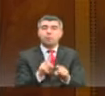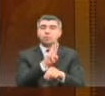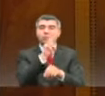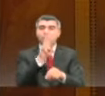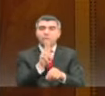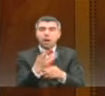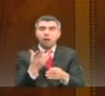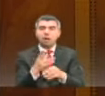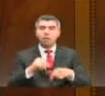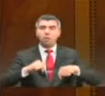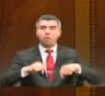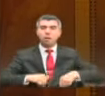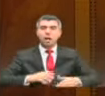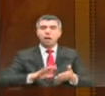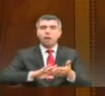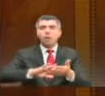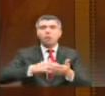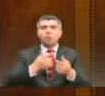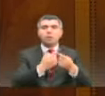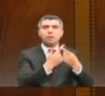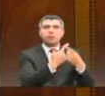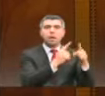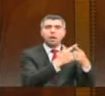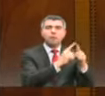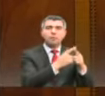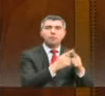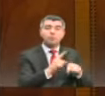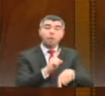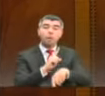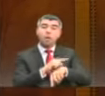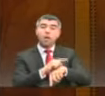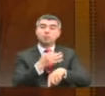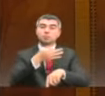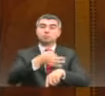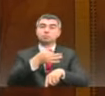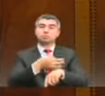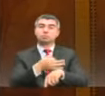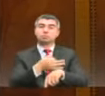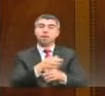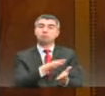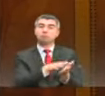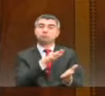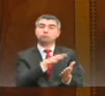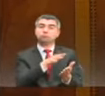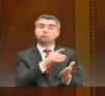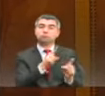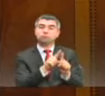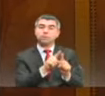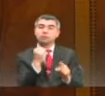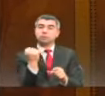وللمؤسسات العمومية أيضا، ويحدد مسطرة وآجال معالجة هذه الشكايات وكذا تطوير